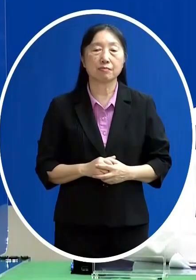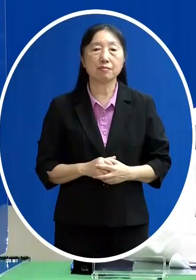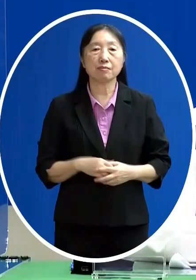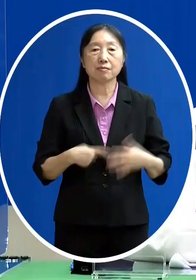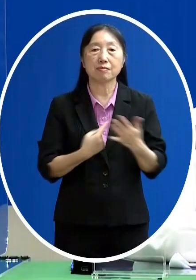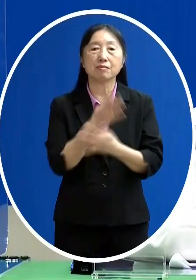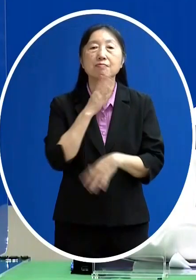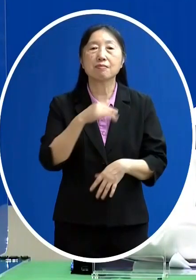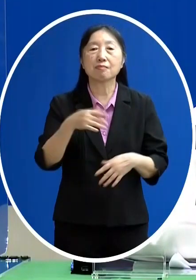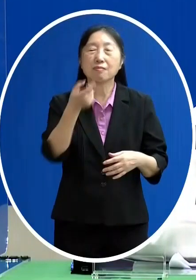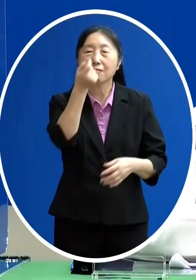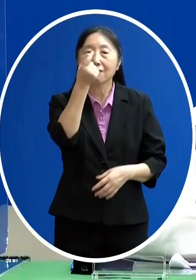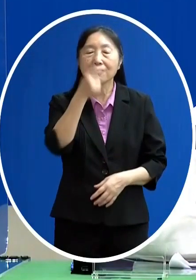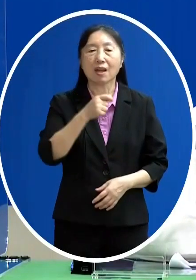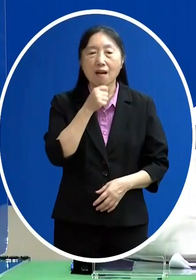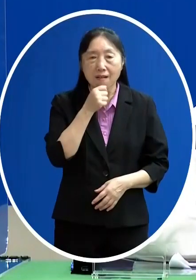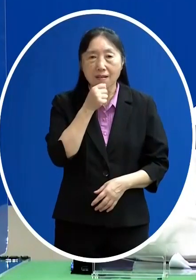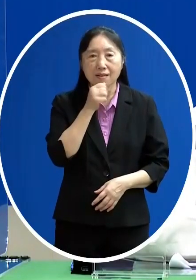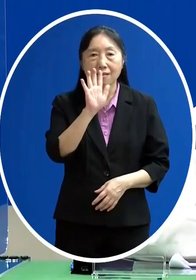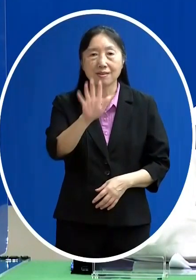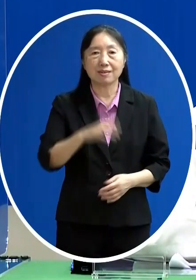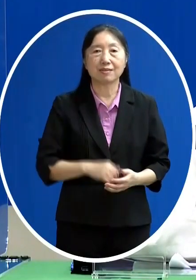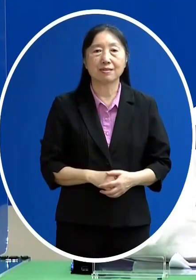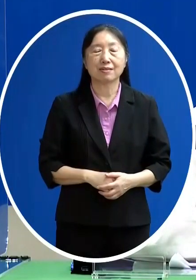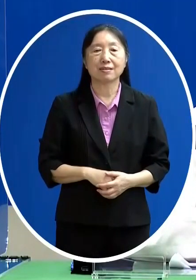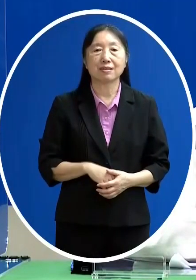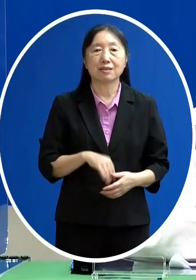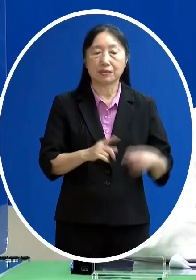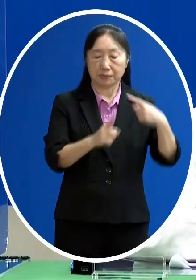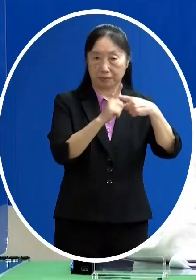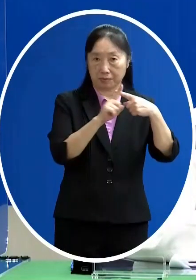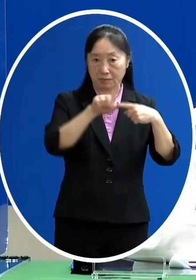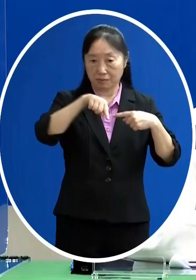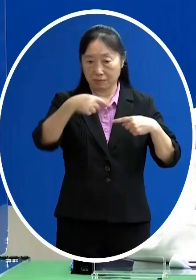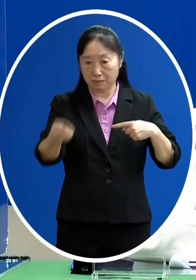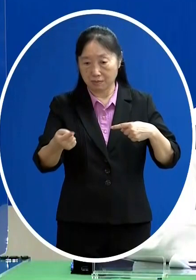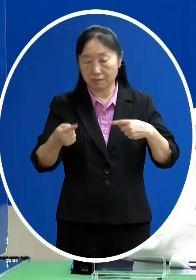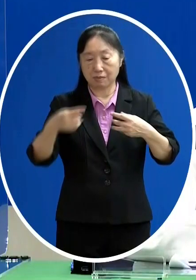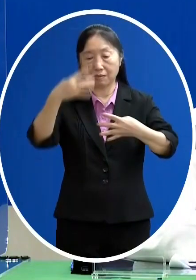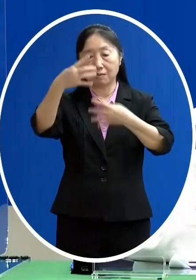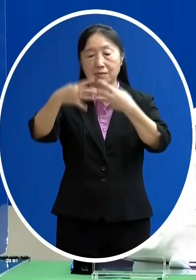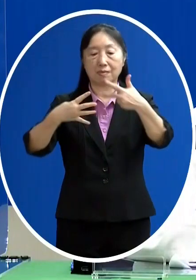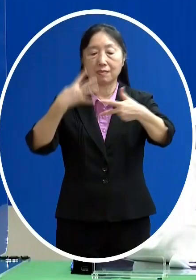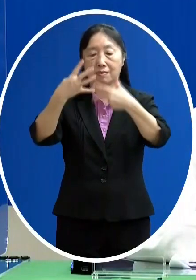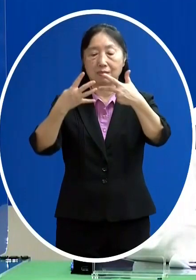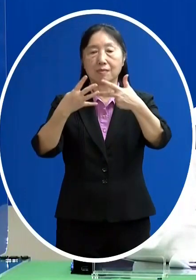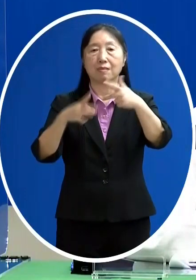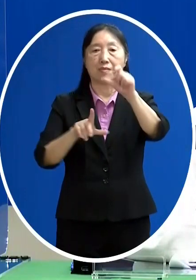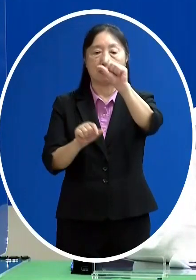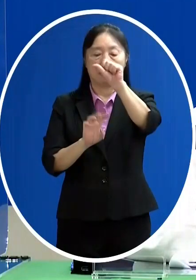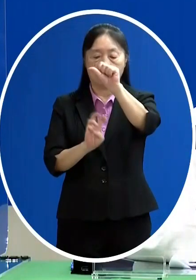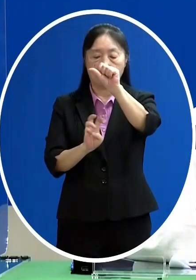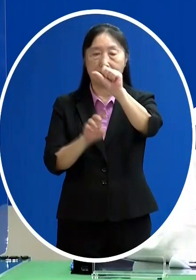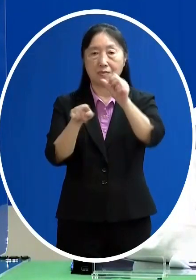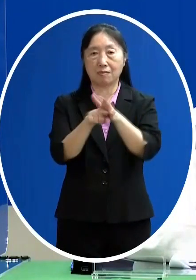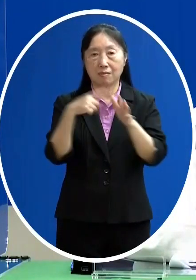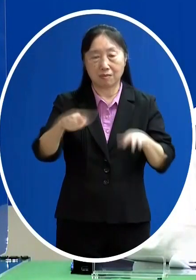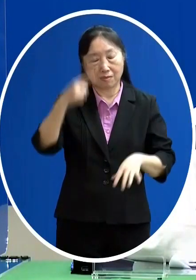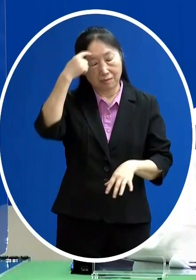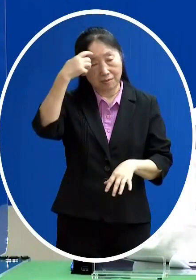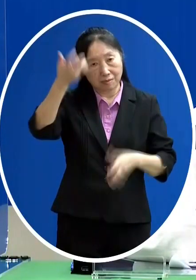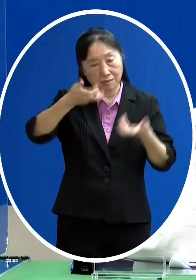有轻微的咳嗽哦，不过。大概在确诊后的第4周，5月30号的时候，再次有发烧